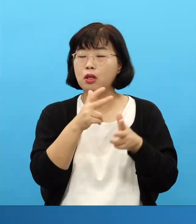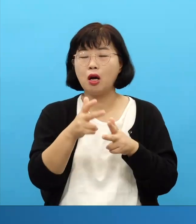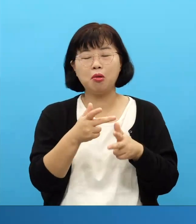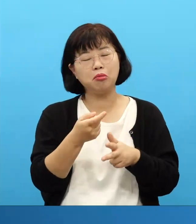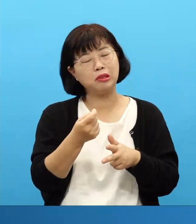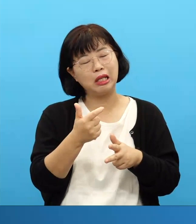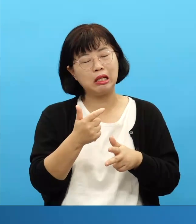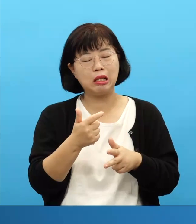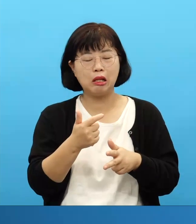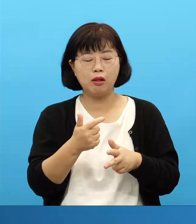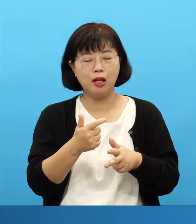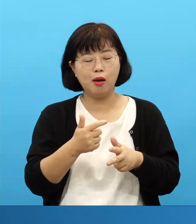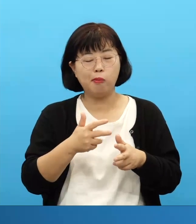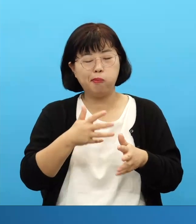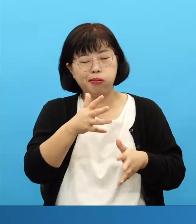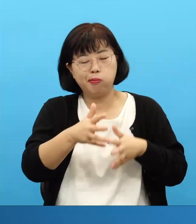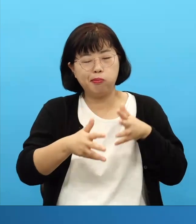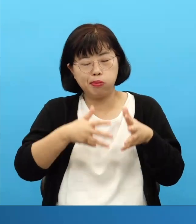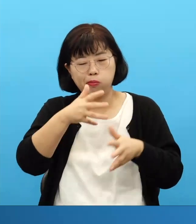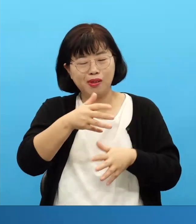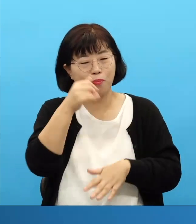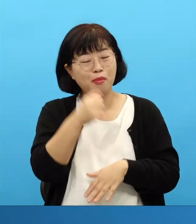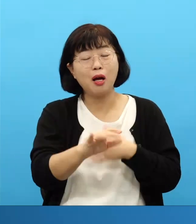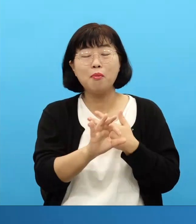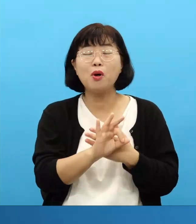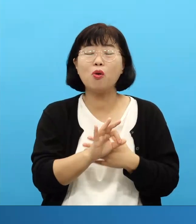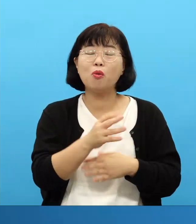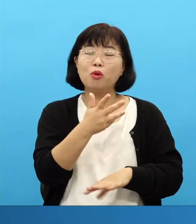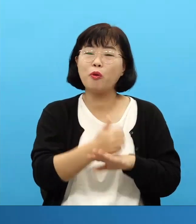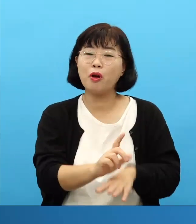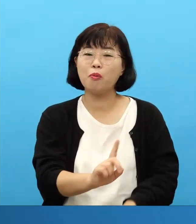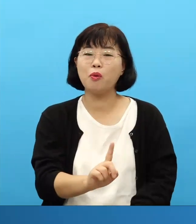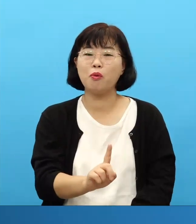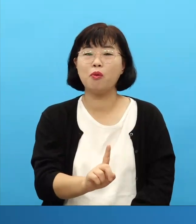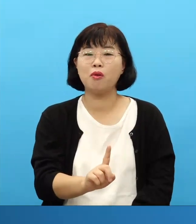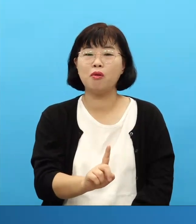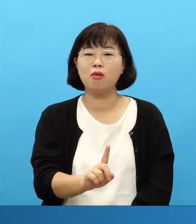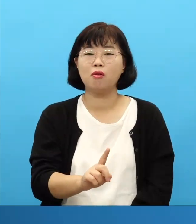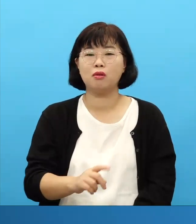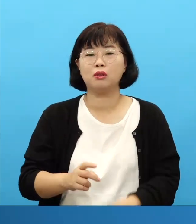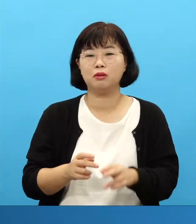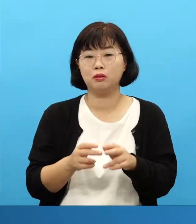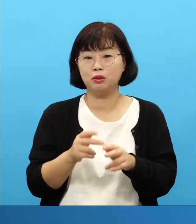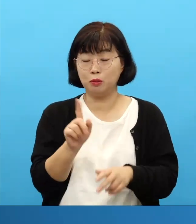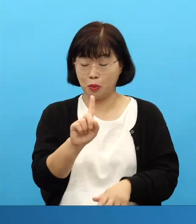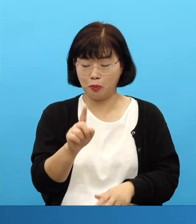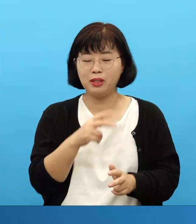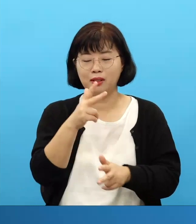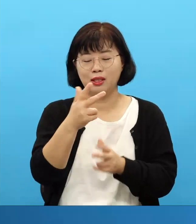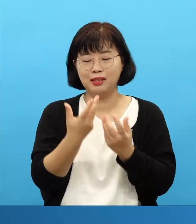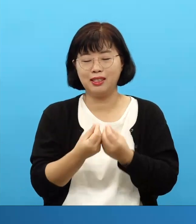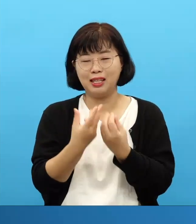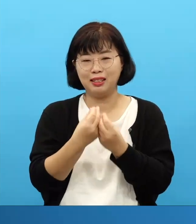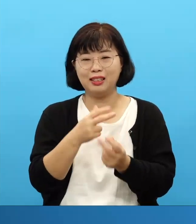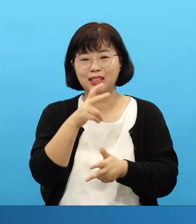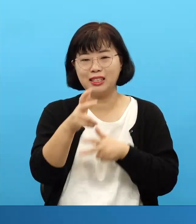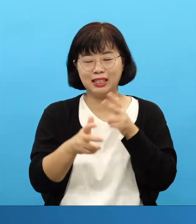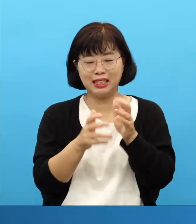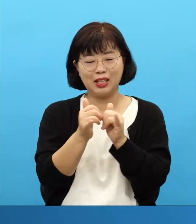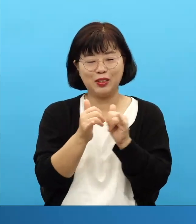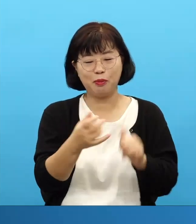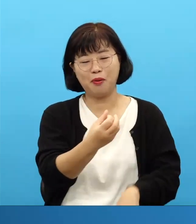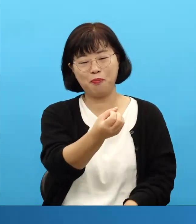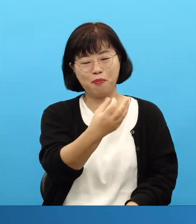if their business doesn't do well. 자, 그런 사람들 많아요. But there are many business 막, people. 황당하게 말해 뭐 이렇게 막. 막